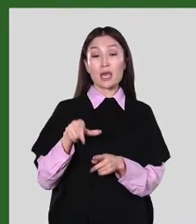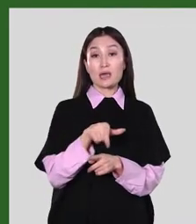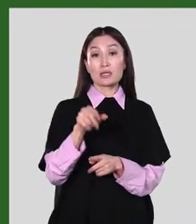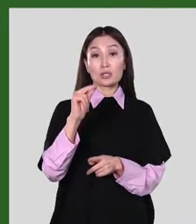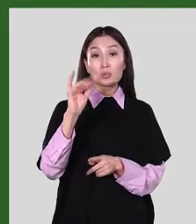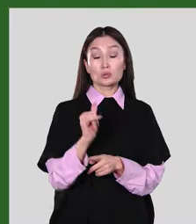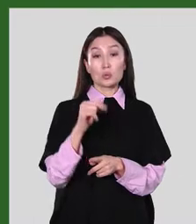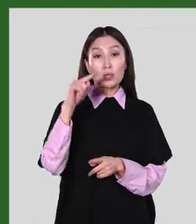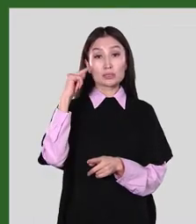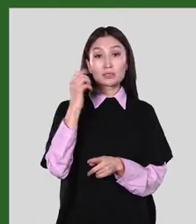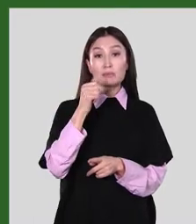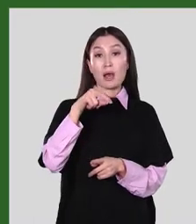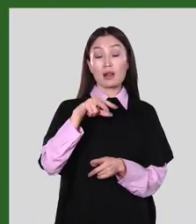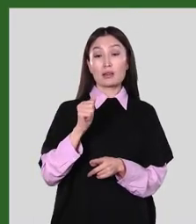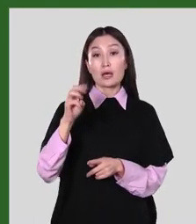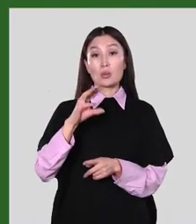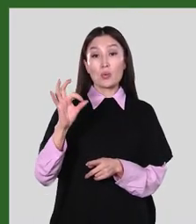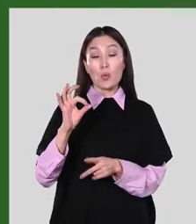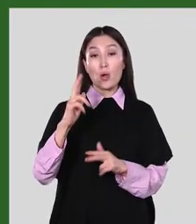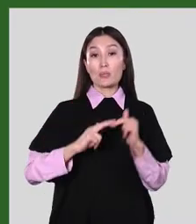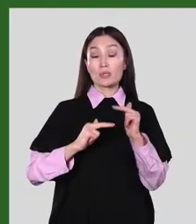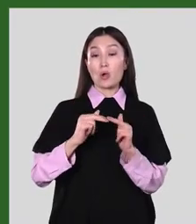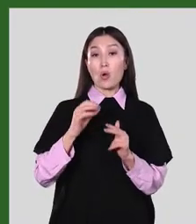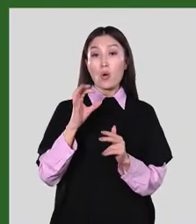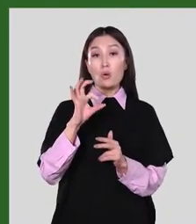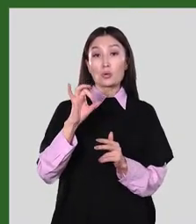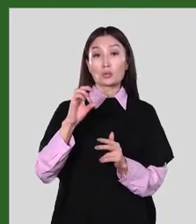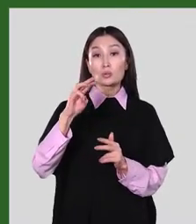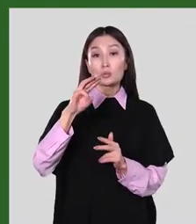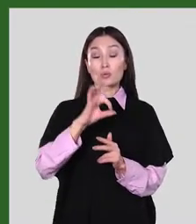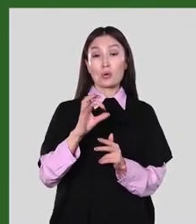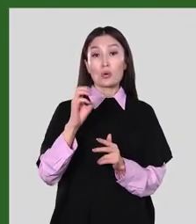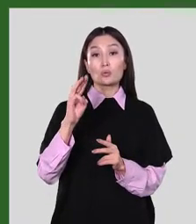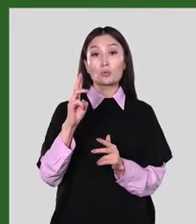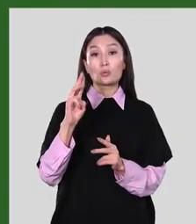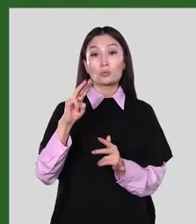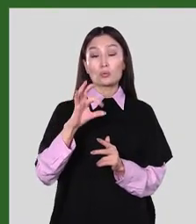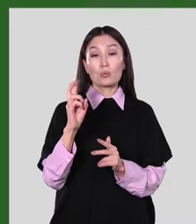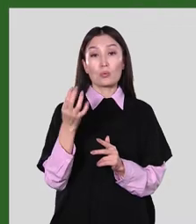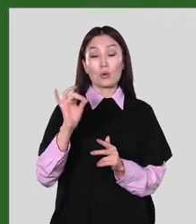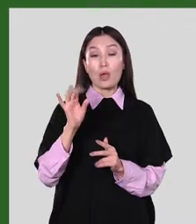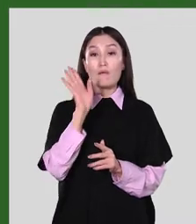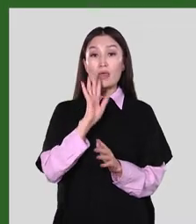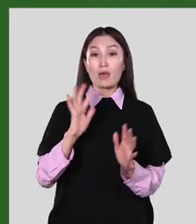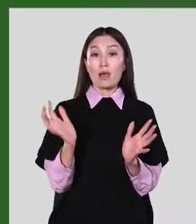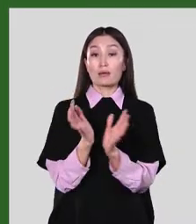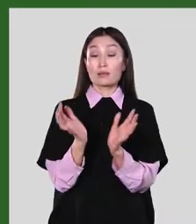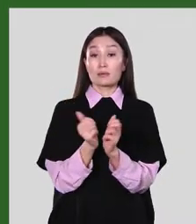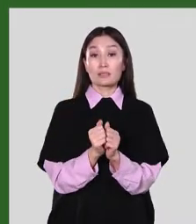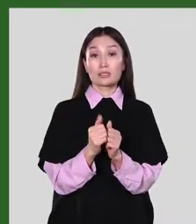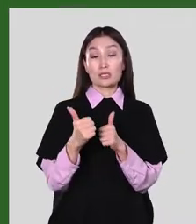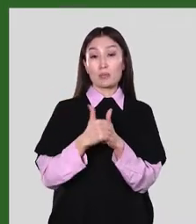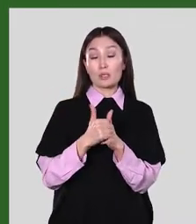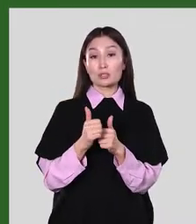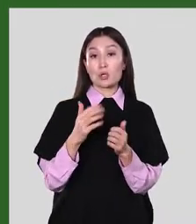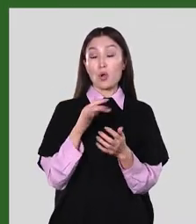городским алатау построена орто токой ска и водохранилище вблизи города